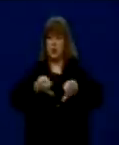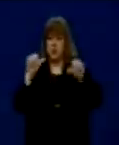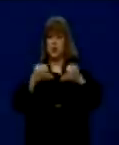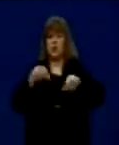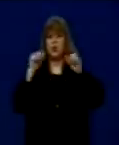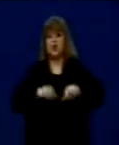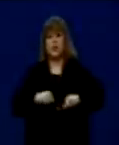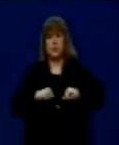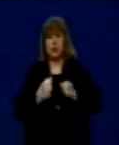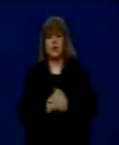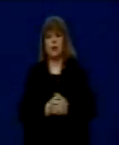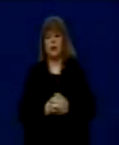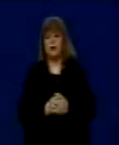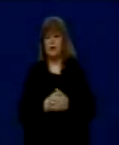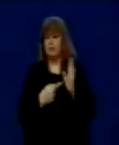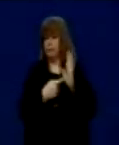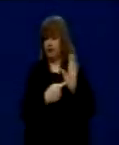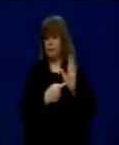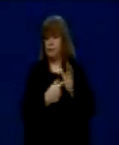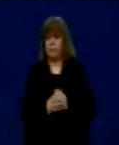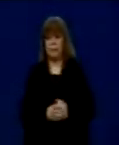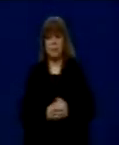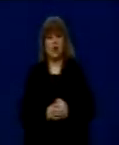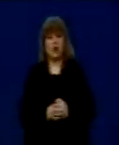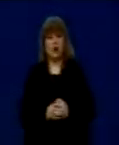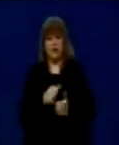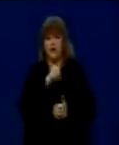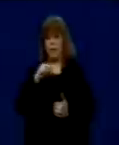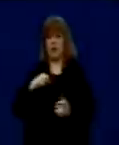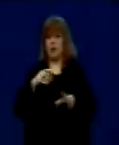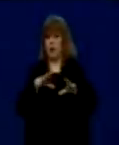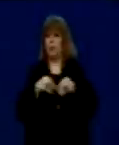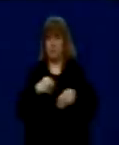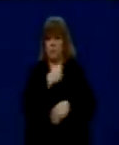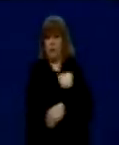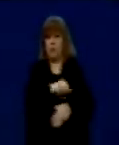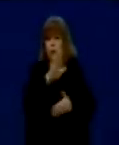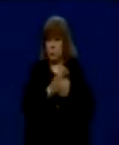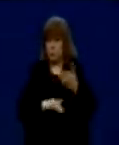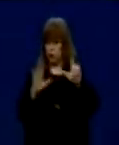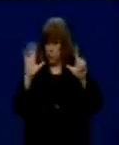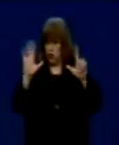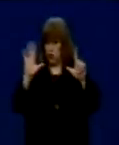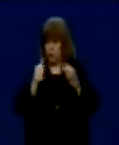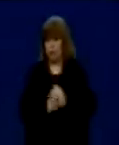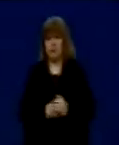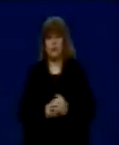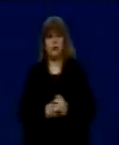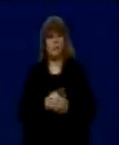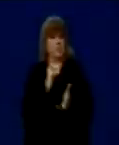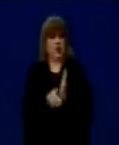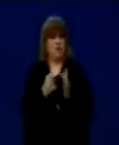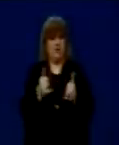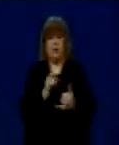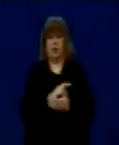i cilësoi ai, që vetë pranoi ka nis para 7 viteve, nuk e kanë urgjencën vetëm tash, e kanë